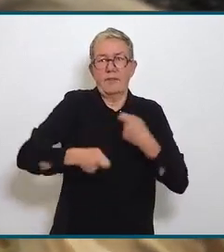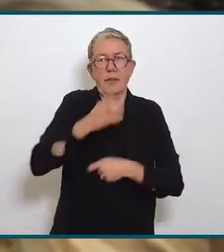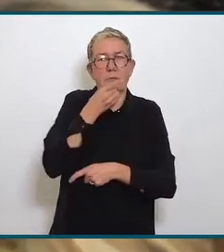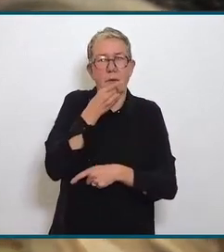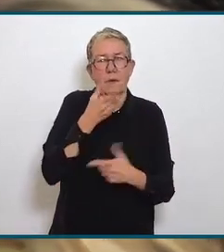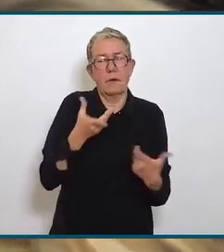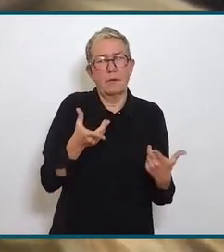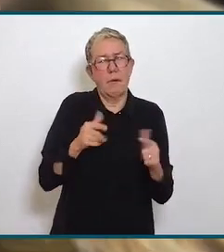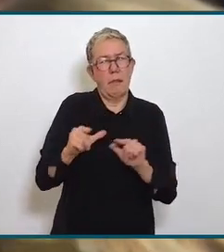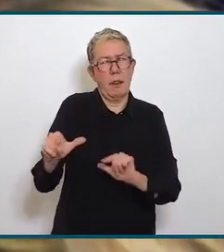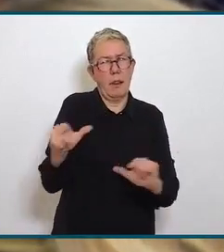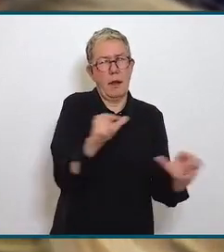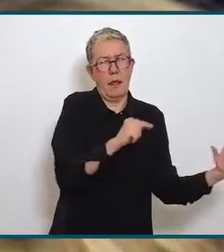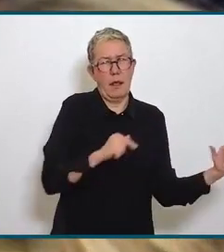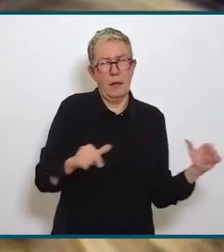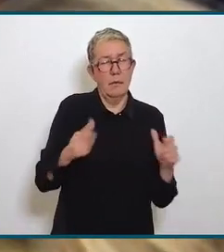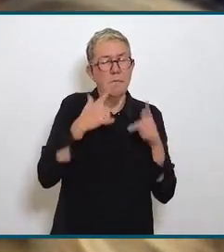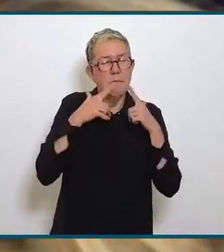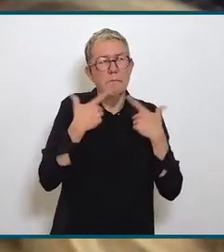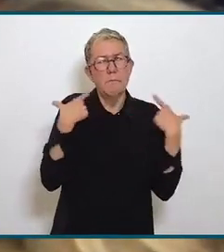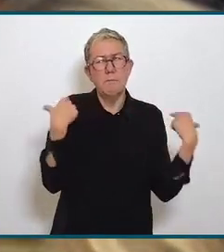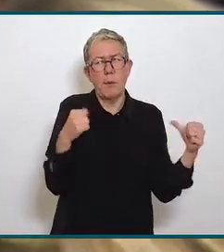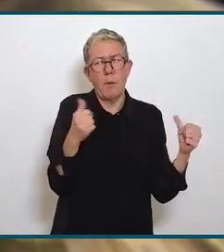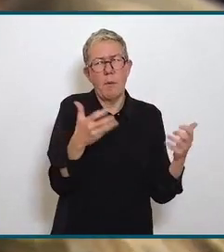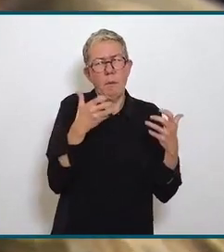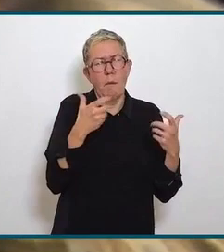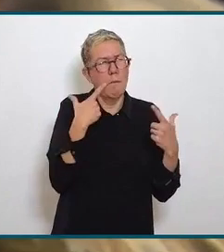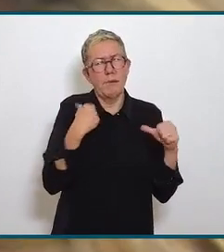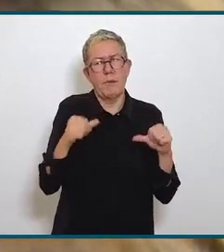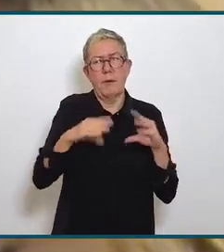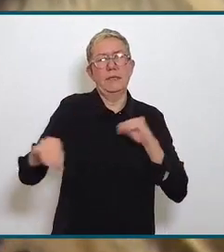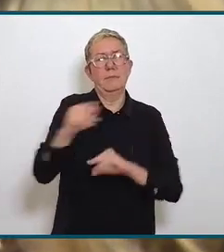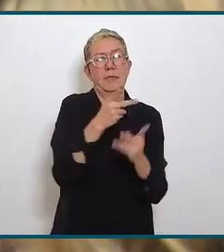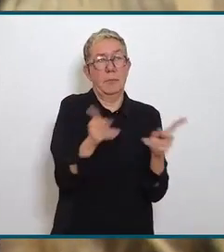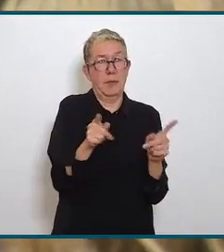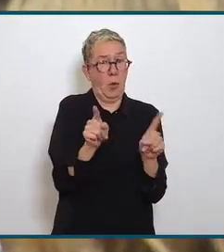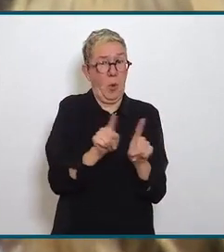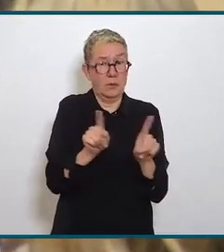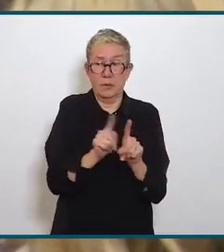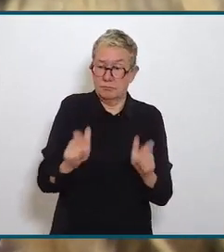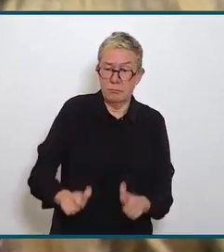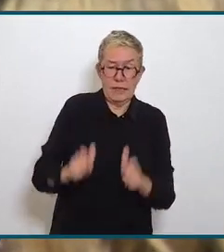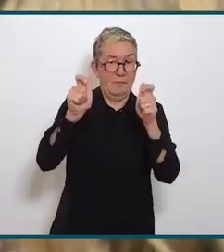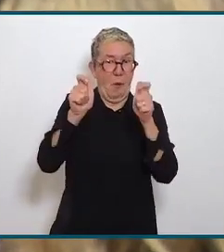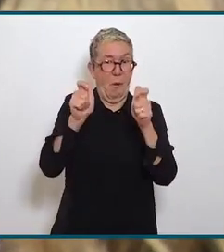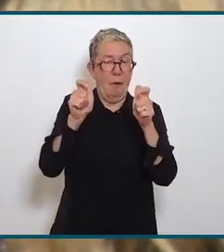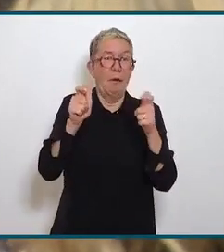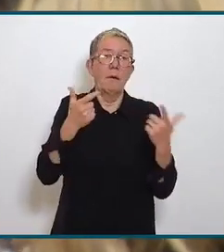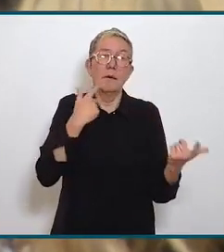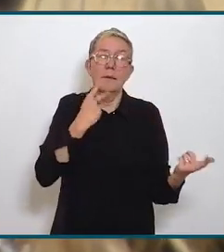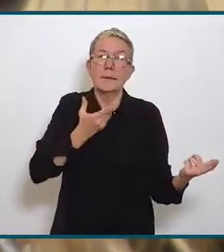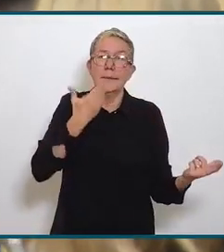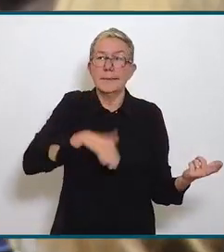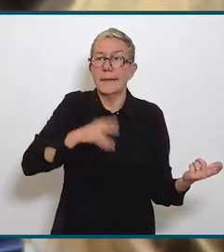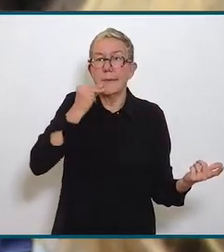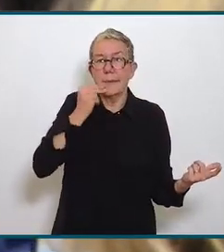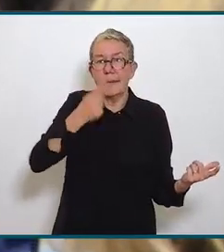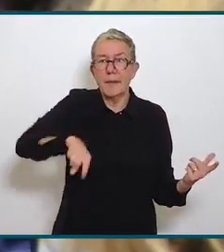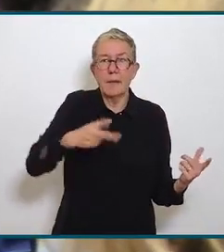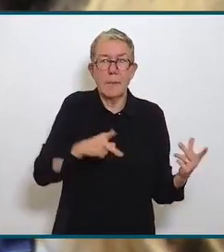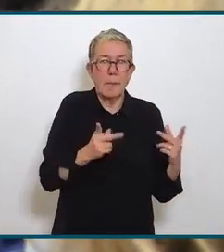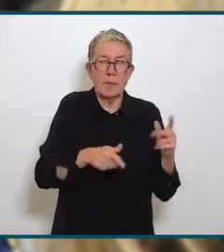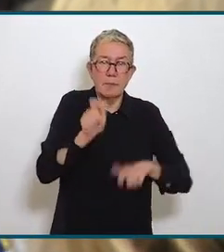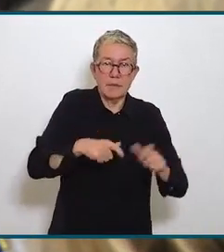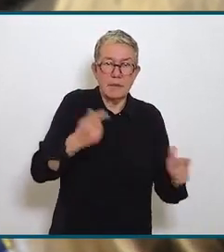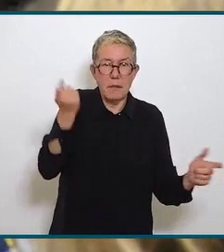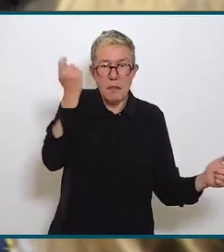largement répandu, visible et qui touche l'espace public mais également résidentiel car, vous l'aurez compris, il y a de plus en plus de consommateurs